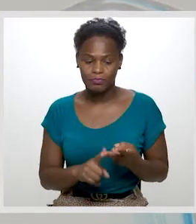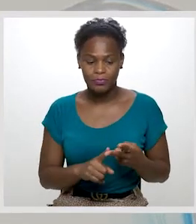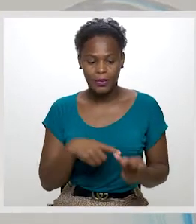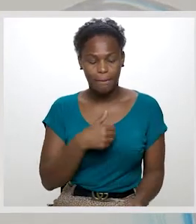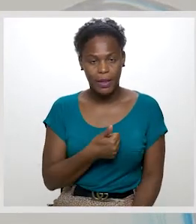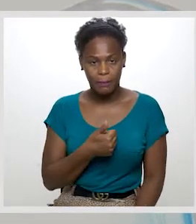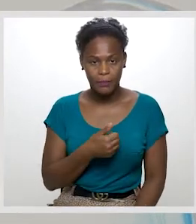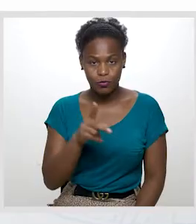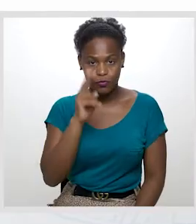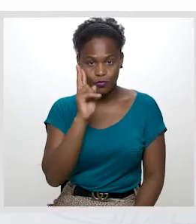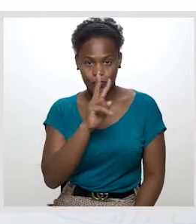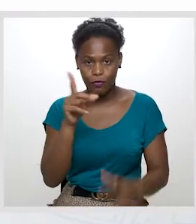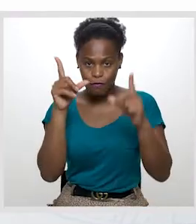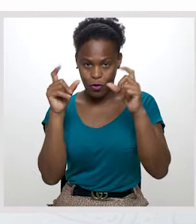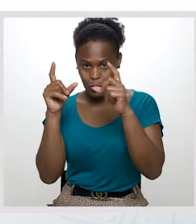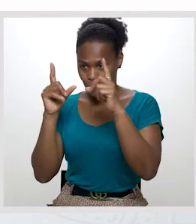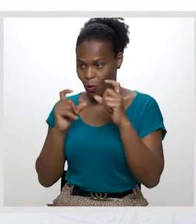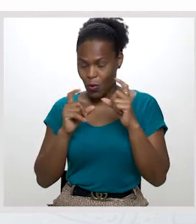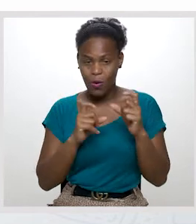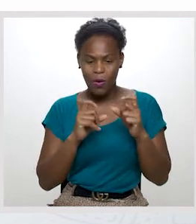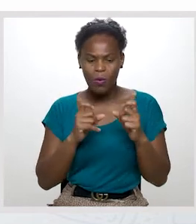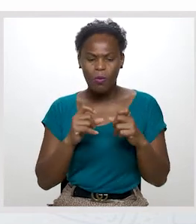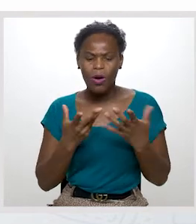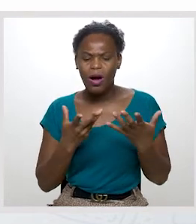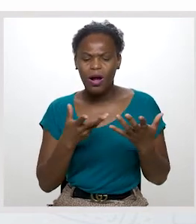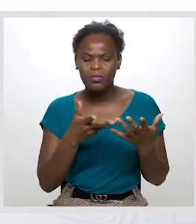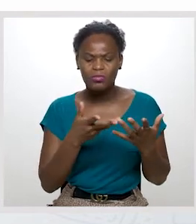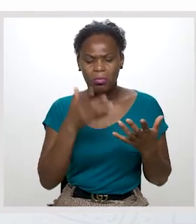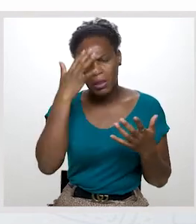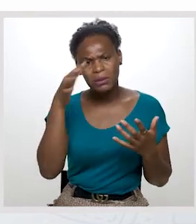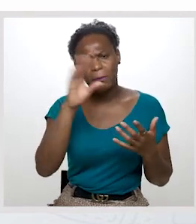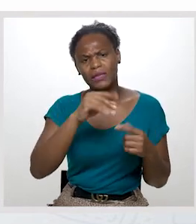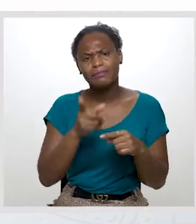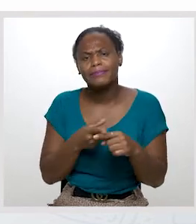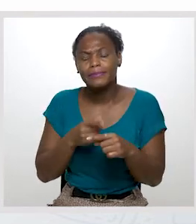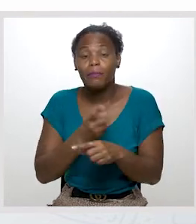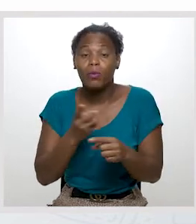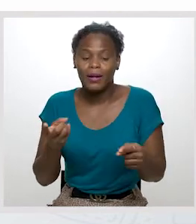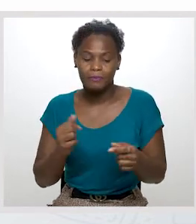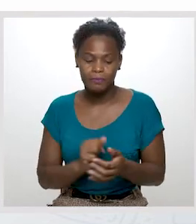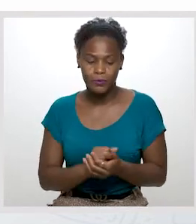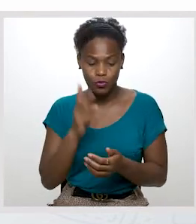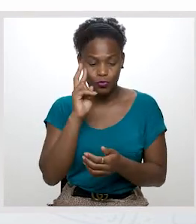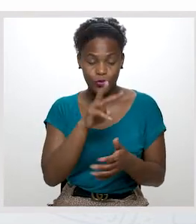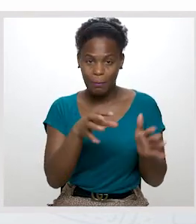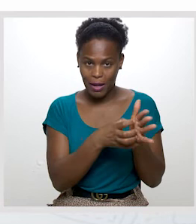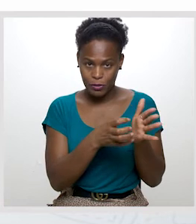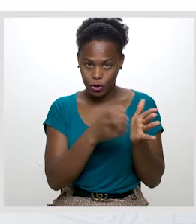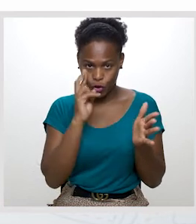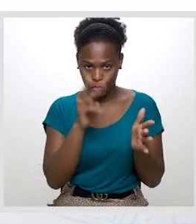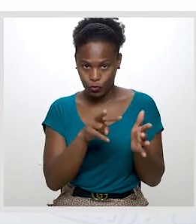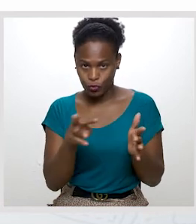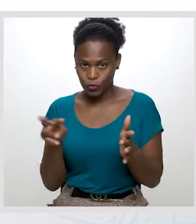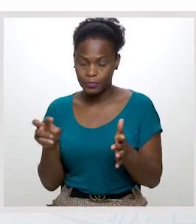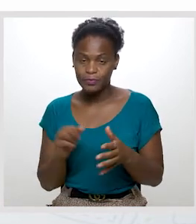prochaine question. B. Observe les photos. Quelle classe te paraît la plus intéressante? Pourquoi?